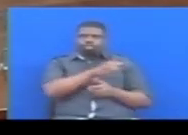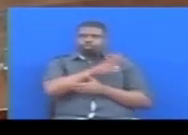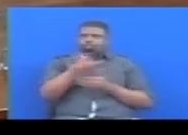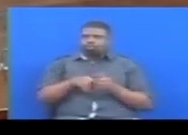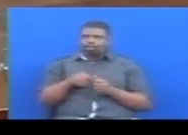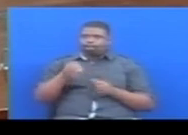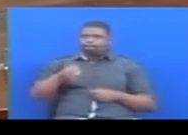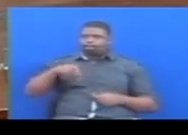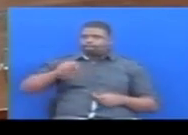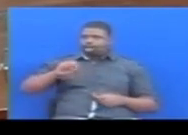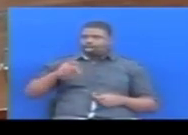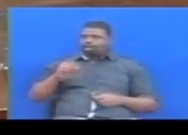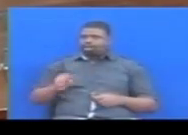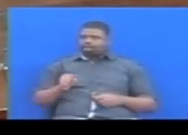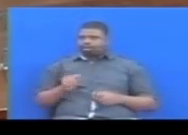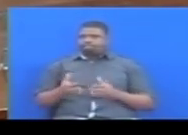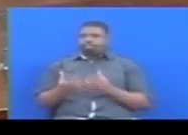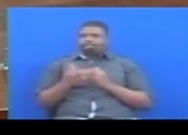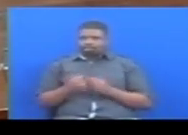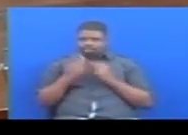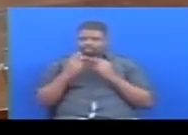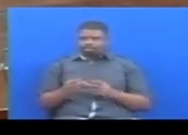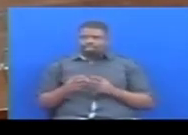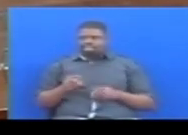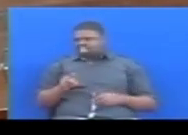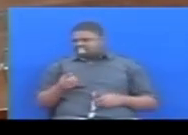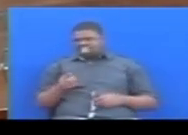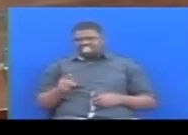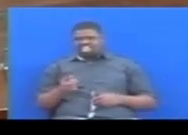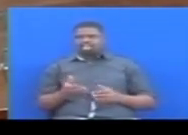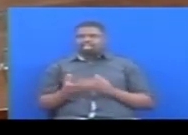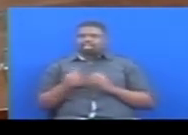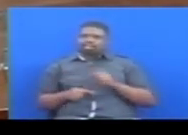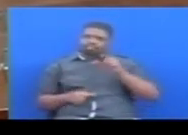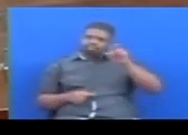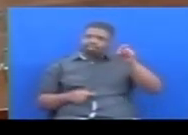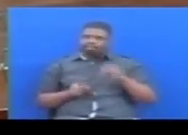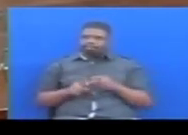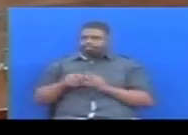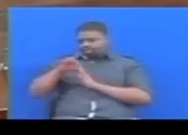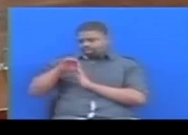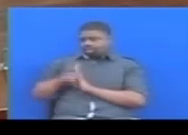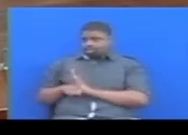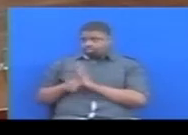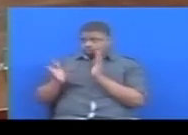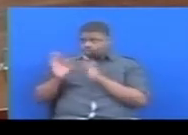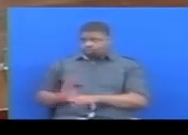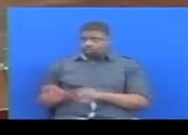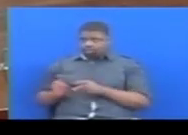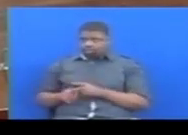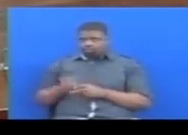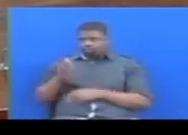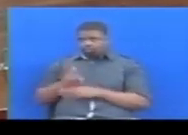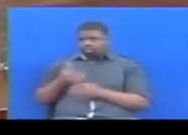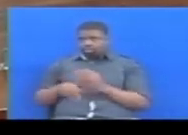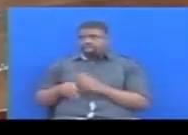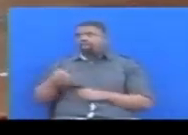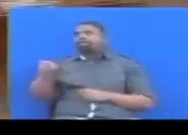Mpanda, kuangalia mahitaji ya nini kinachochezika pale, na taratibu zitakapokamilika tutajenga hiyo